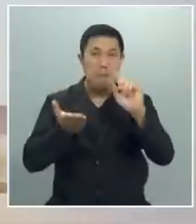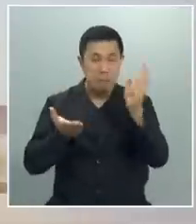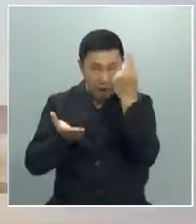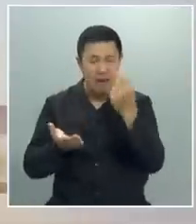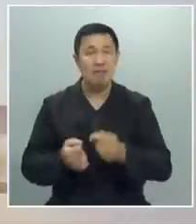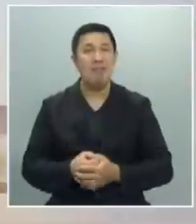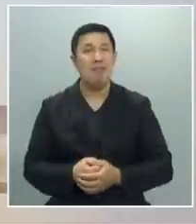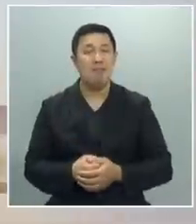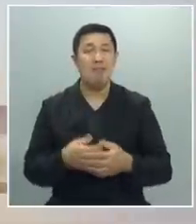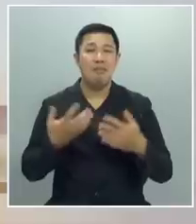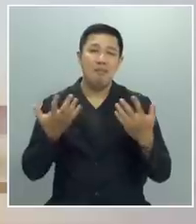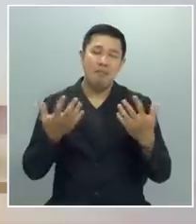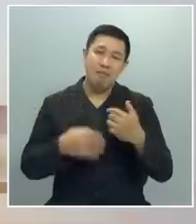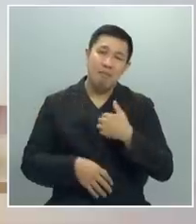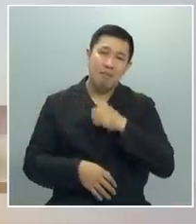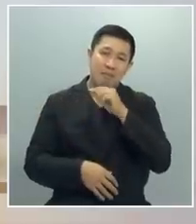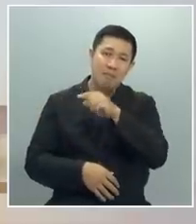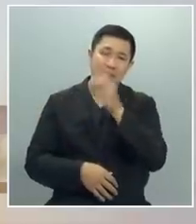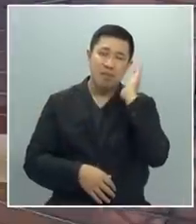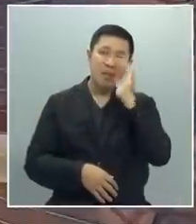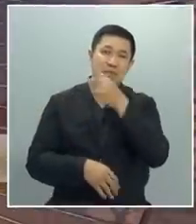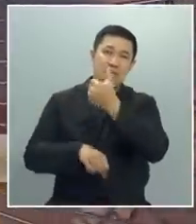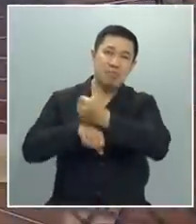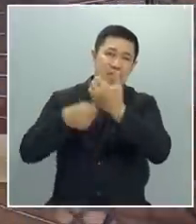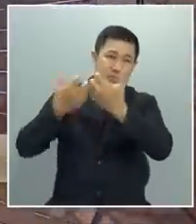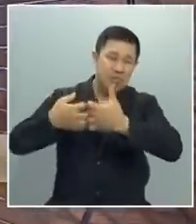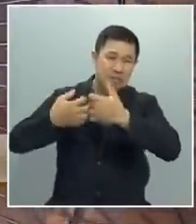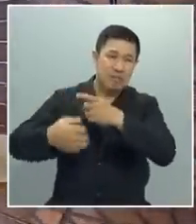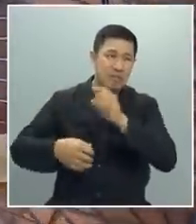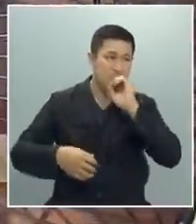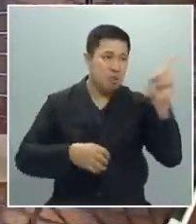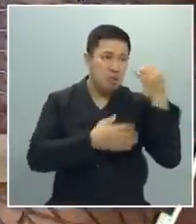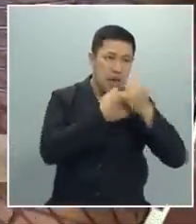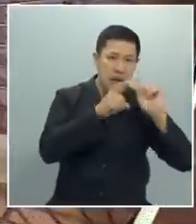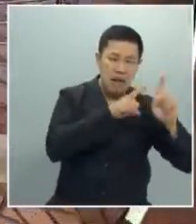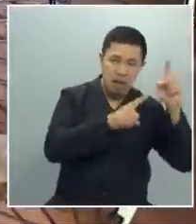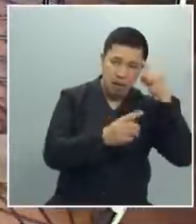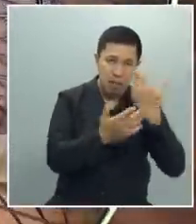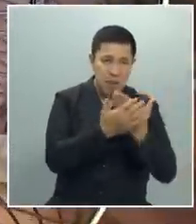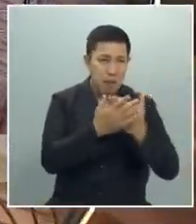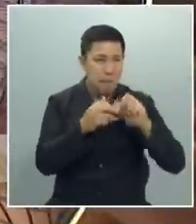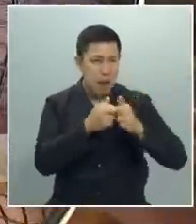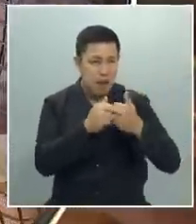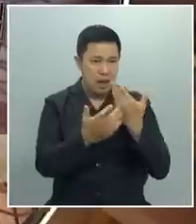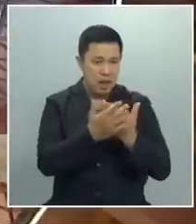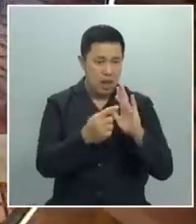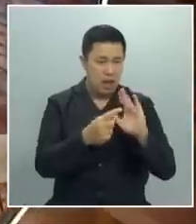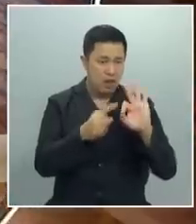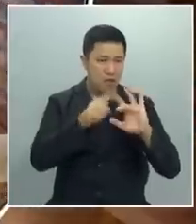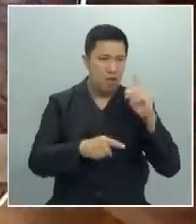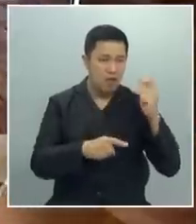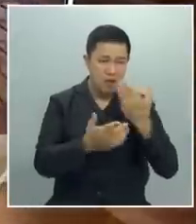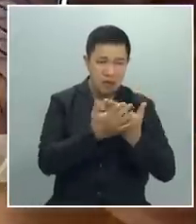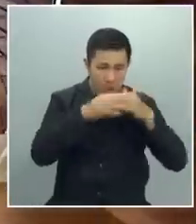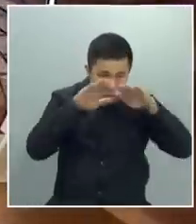แล้วก็บอกคนเกรียงไกรเนี่ยบอกนะครับว่าทุกประเทศทั่วโลกกำลังต่อสู้กับภาวะเงินเฟ้อเขาพยายามกดเงินเฟ้อลงกันทั้งนั้น